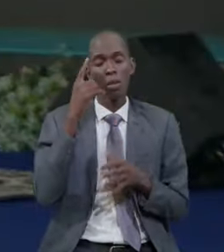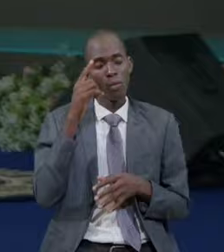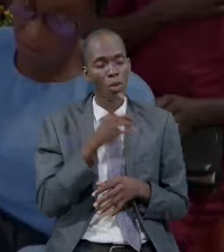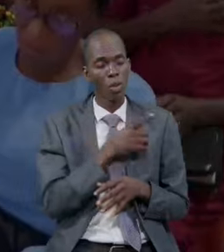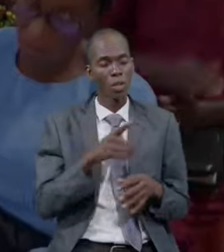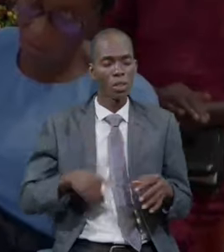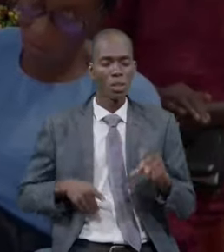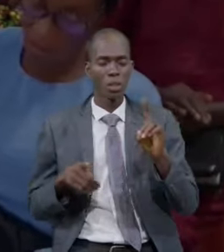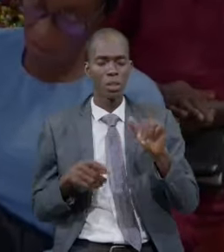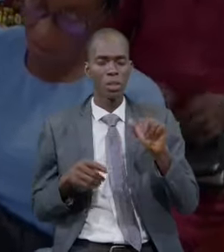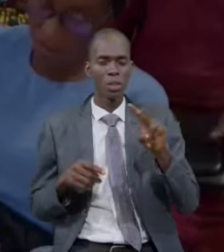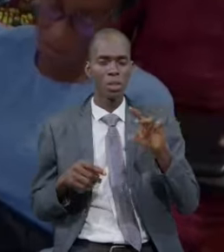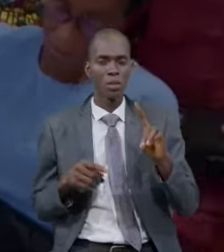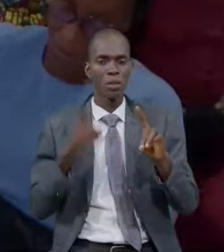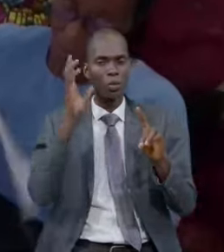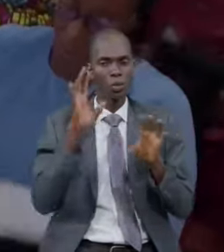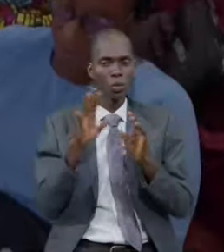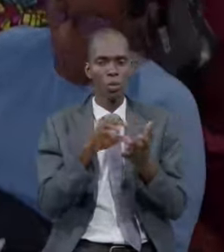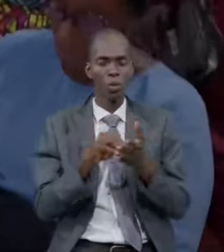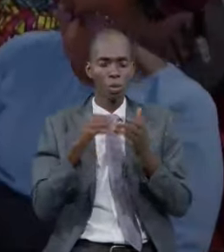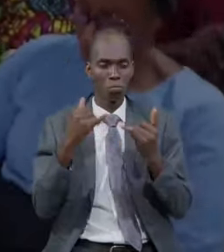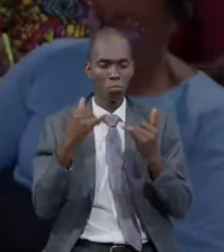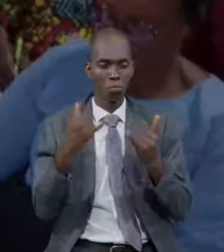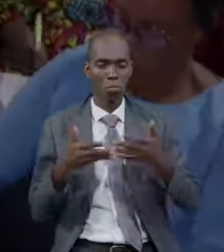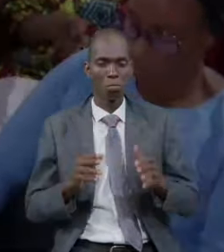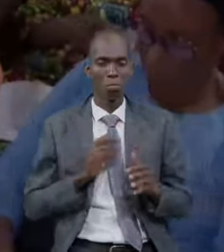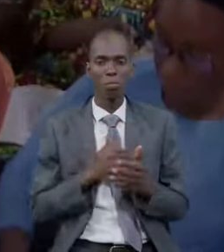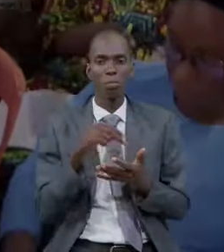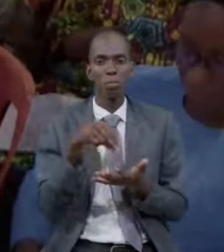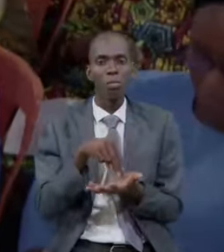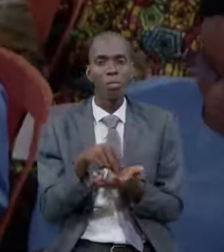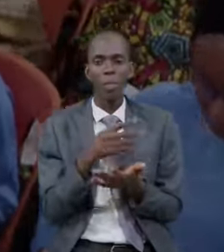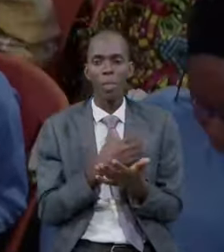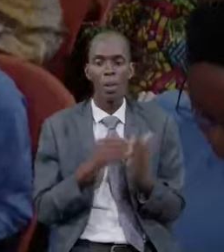faire pour toi maintenant. Levons-nous maintenant et parlons à Dieu dans la prière.